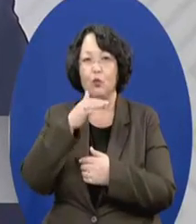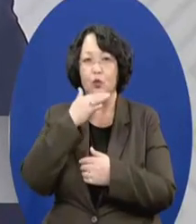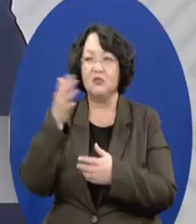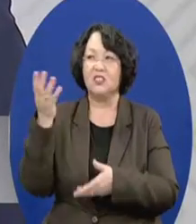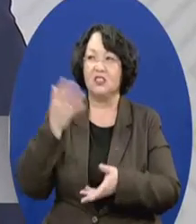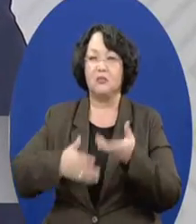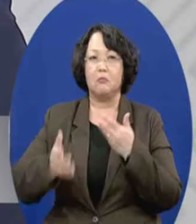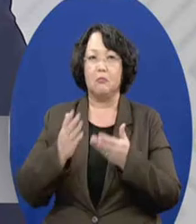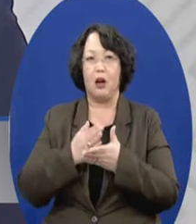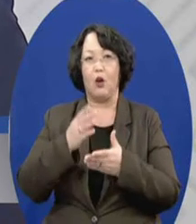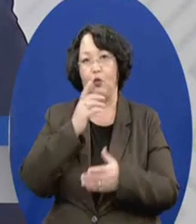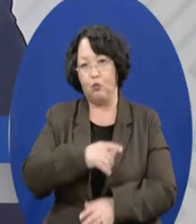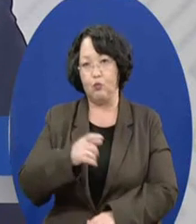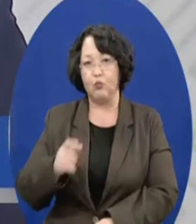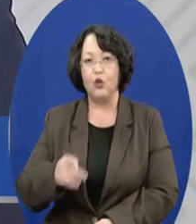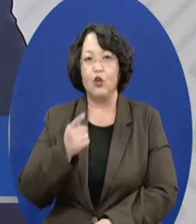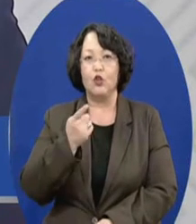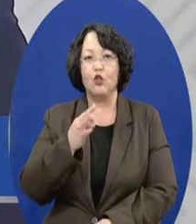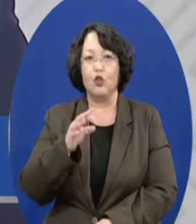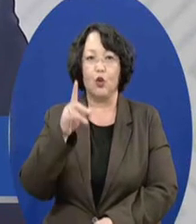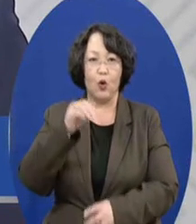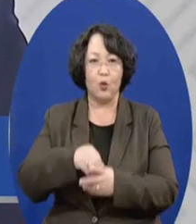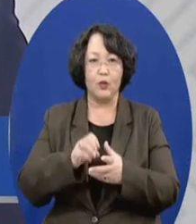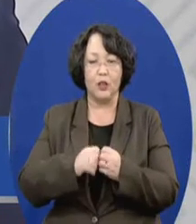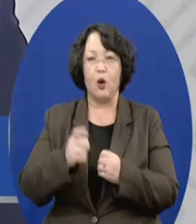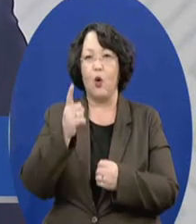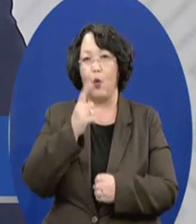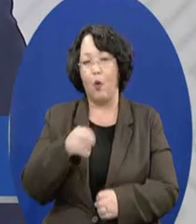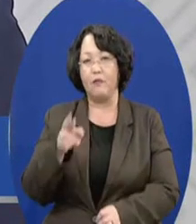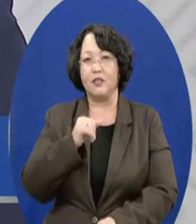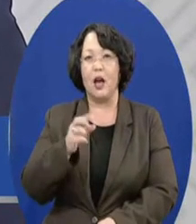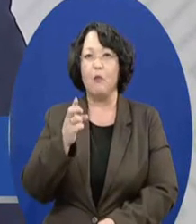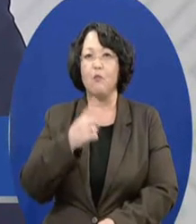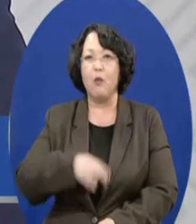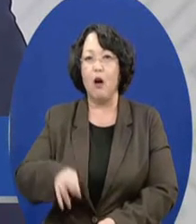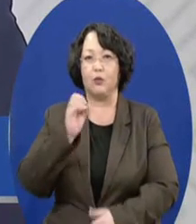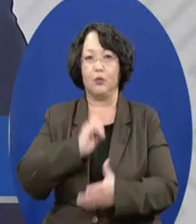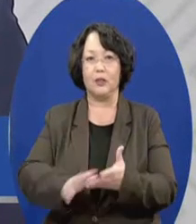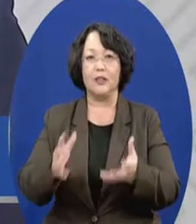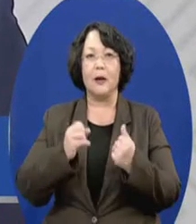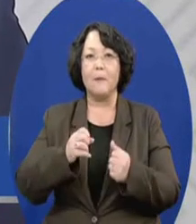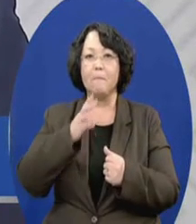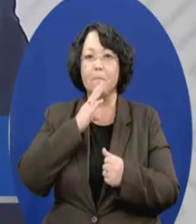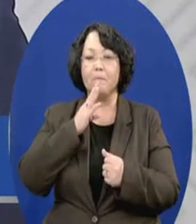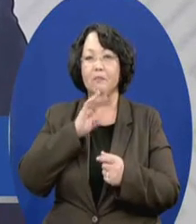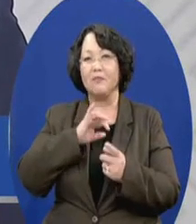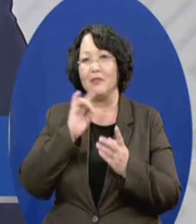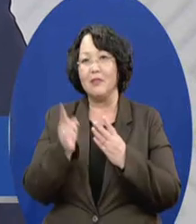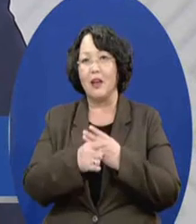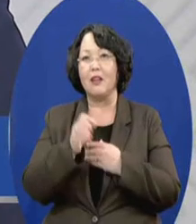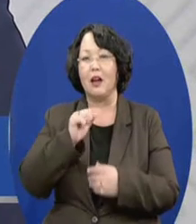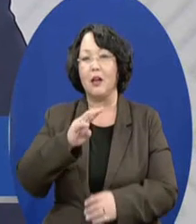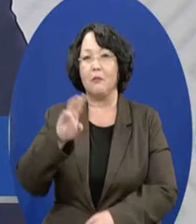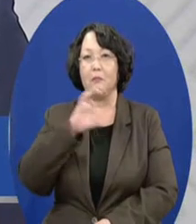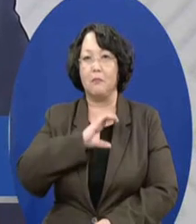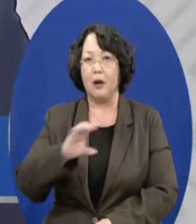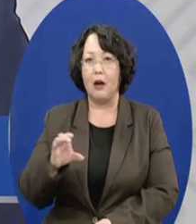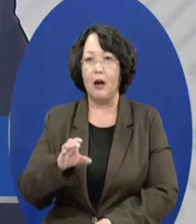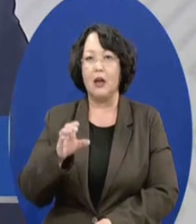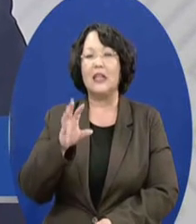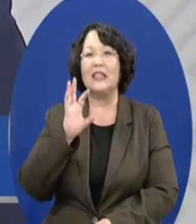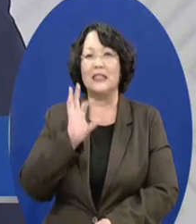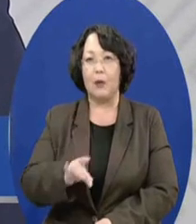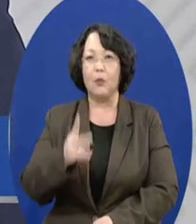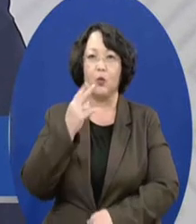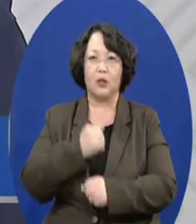Хүмүүс одоо хөрөнгө оруулалт хийхдээ хувьцаа худалдаж авахдаа бонд худалдаж авахдаа тухайн хувьцааны ард байгаа аж ахуйн нэгж ямар үйл